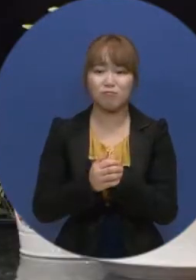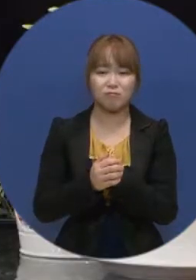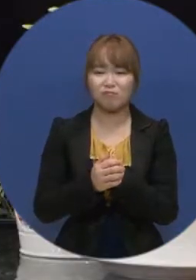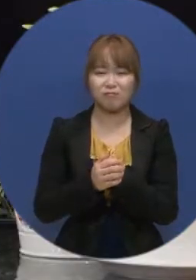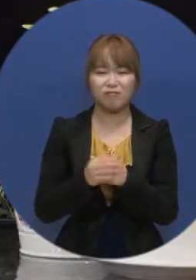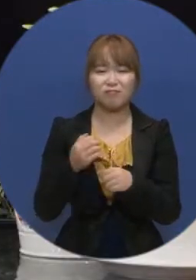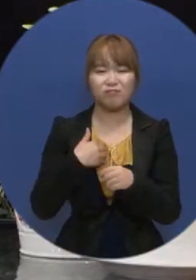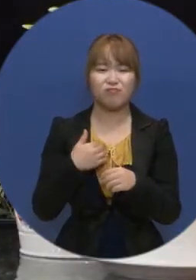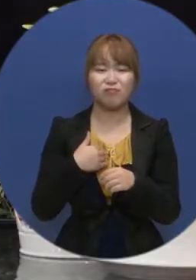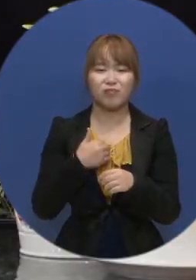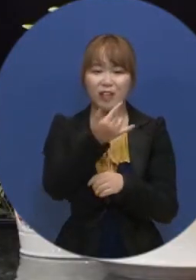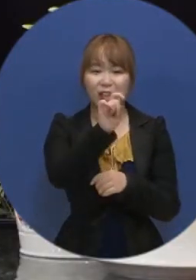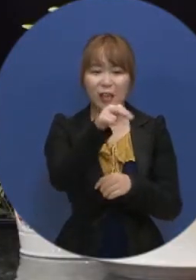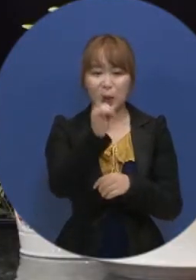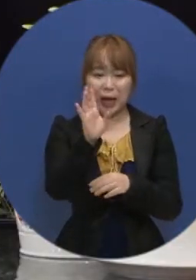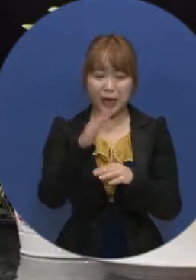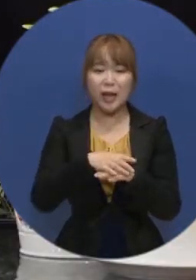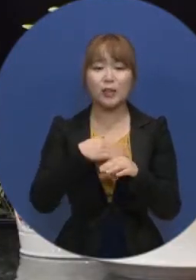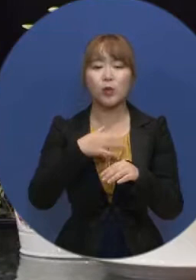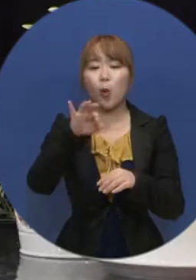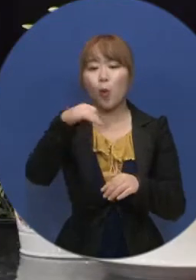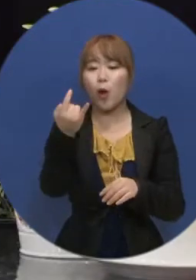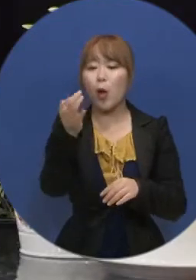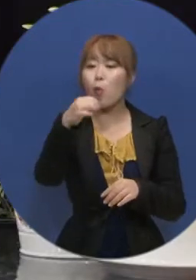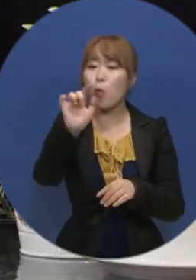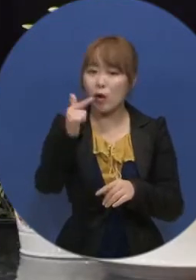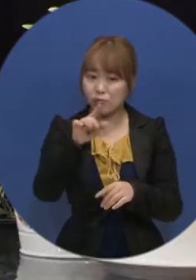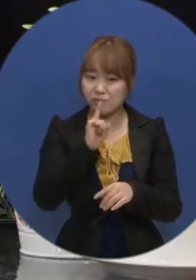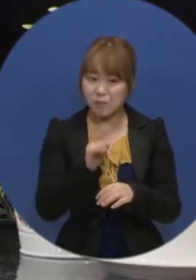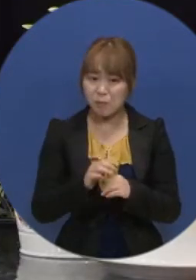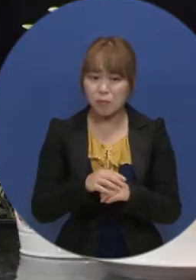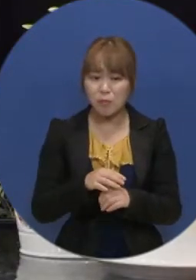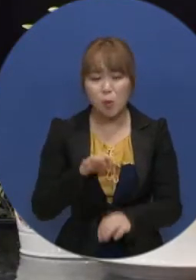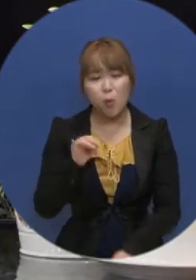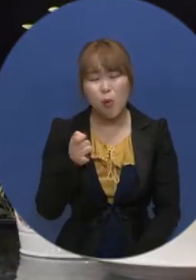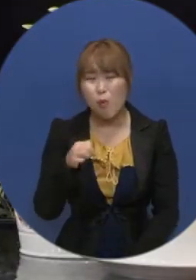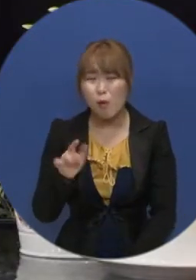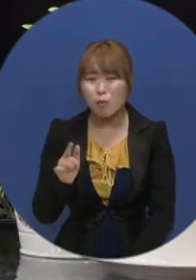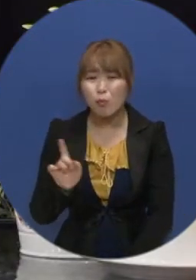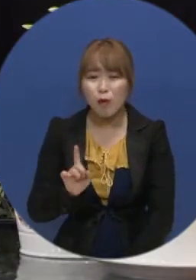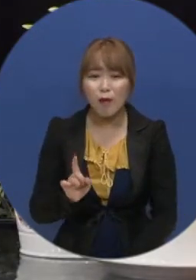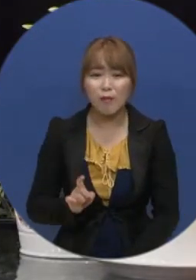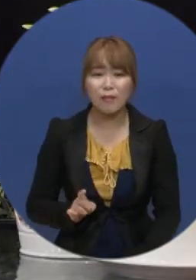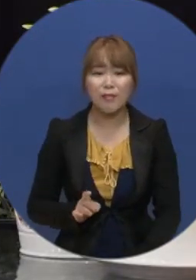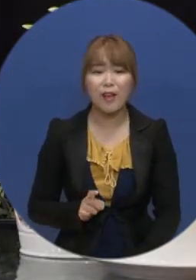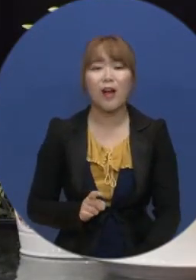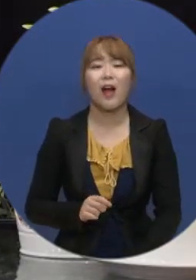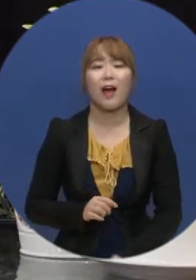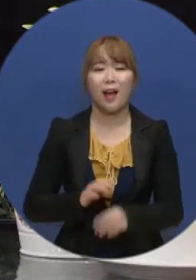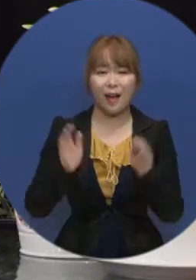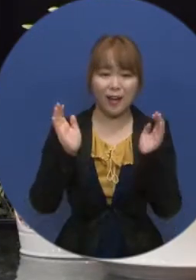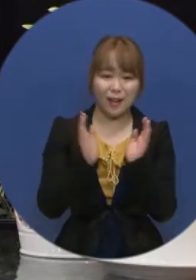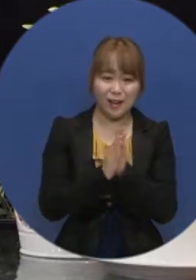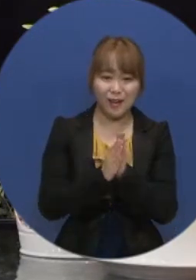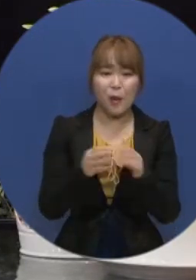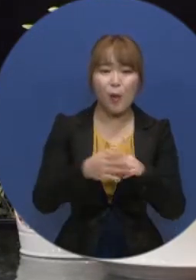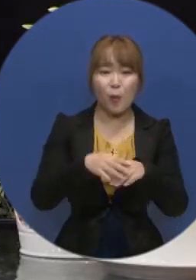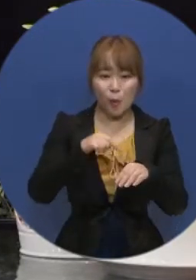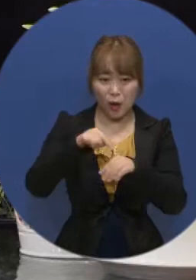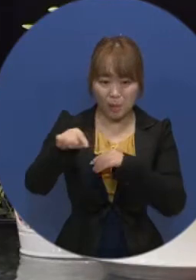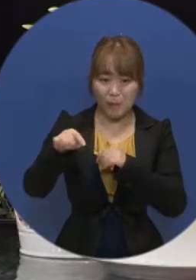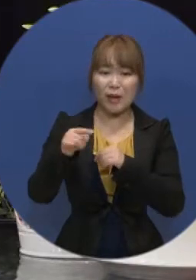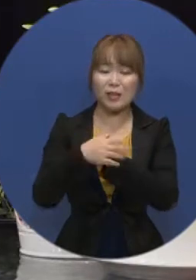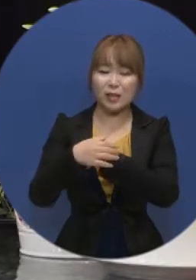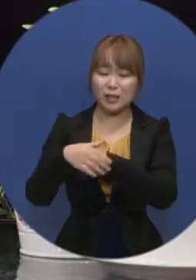내조가 아니라 외원을 했습니다 그랬어요. 네네. 외원이요? 네. 외원이 뭐죠? 네. 그러면서 바깥에서 도와주지